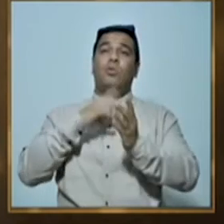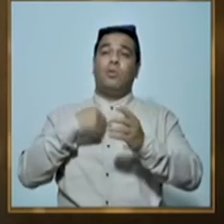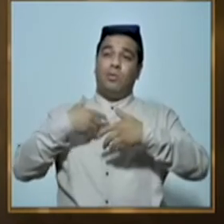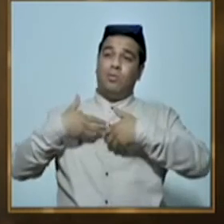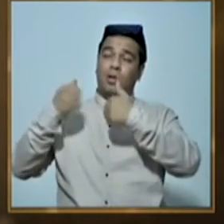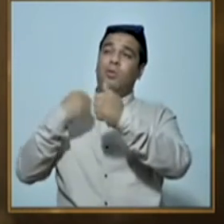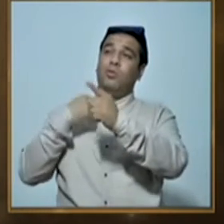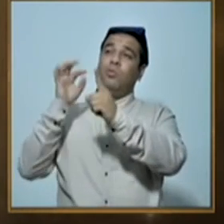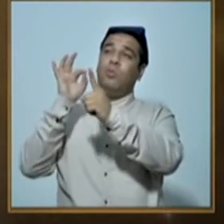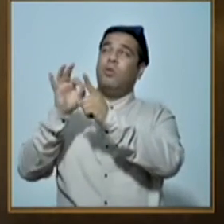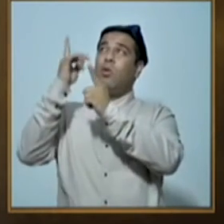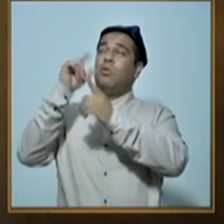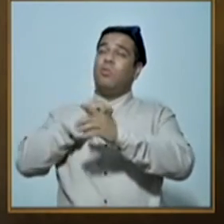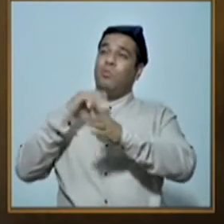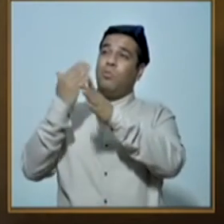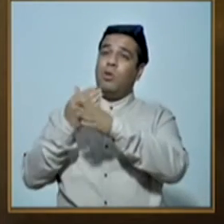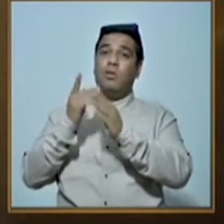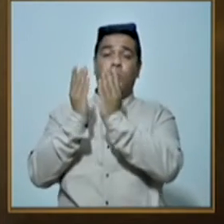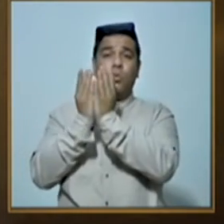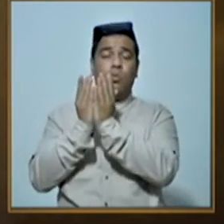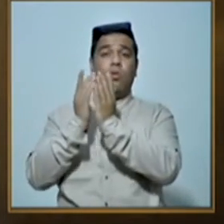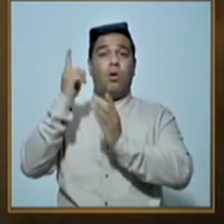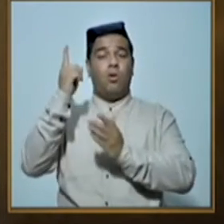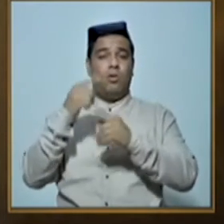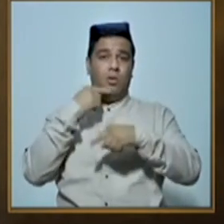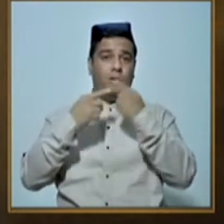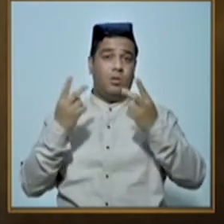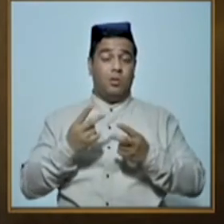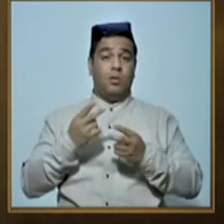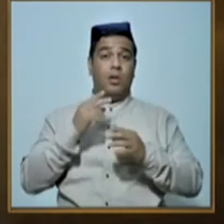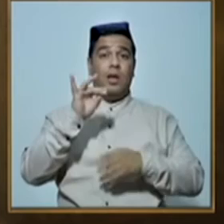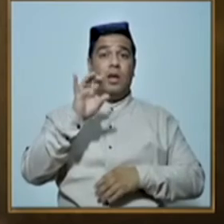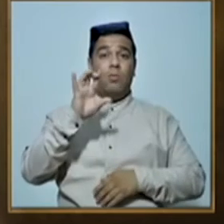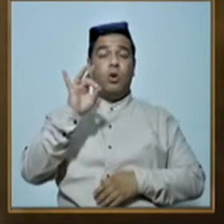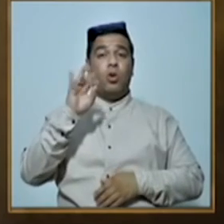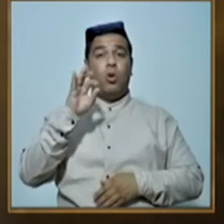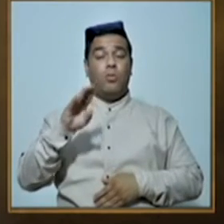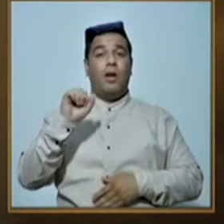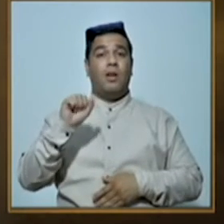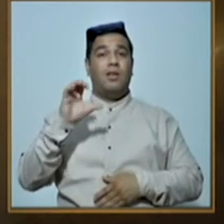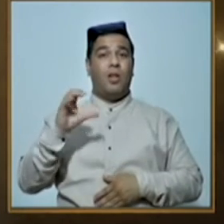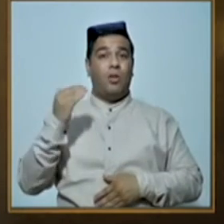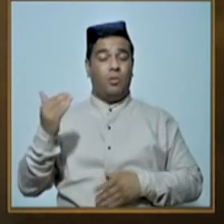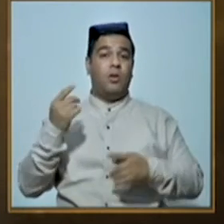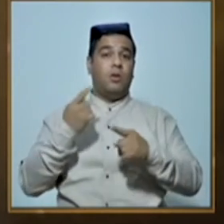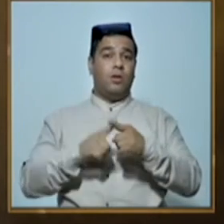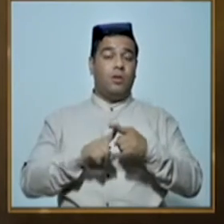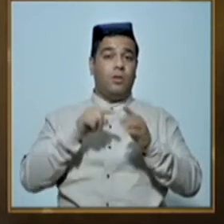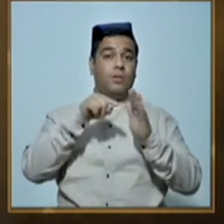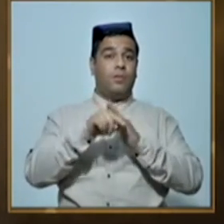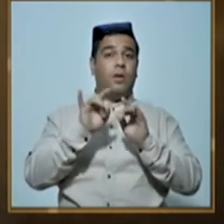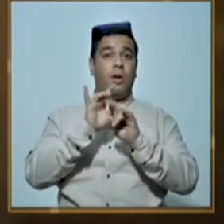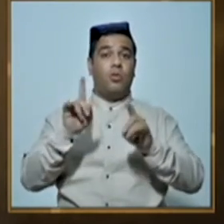emas. Bunda siz bilan biz hammamizga Hazrati Ibrohim alayhissalom payg'ambarimiz alohida o'zlari Hazrati